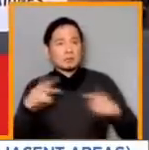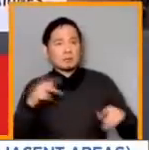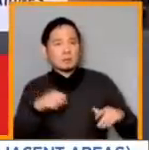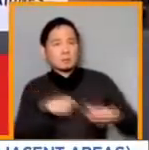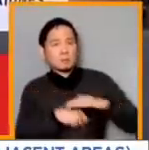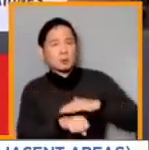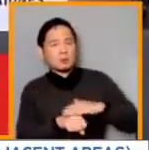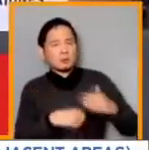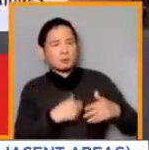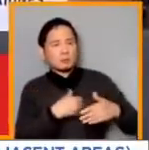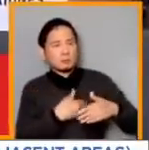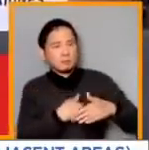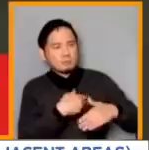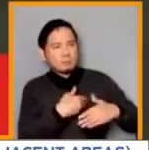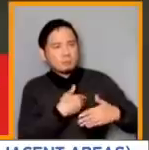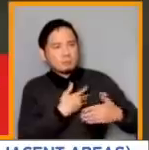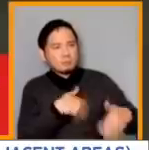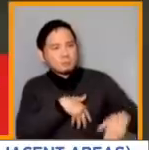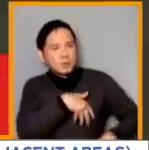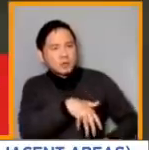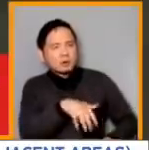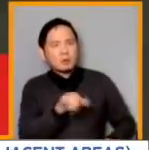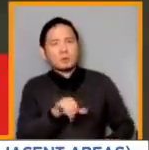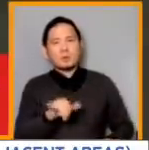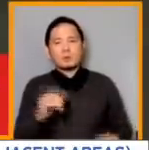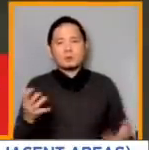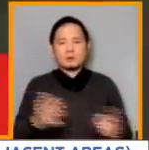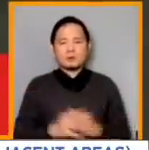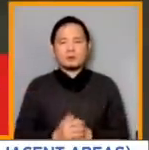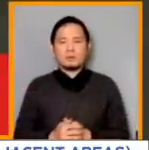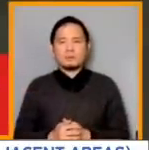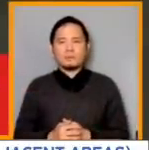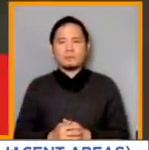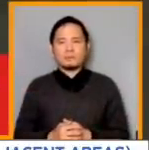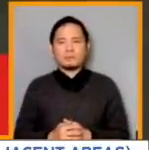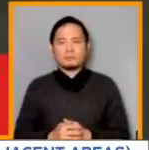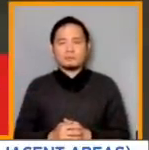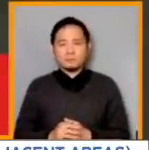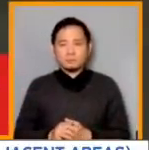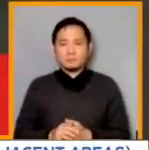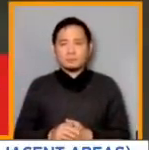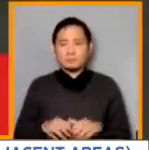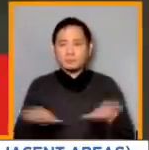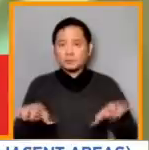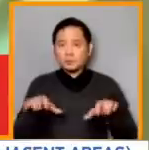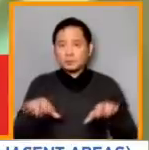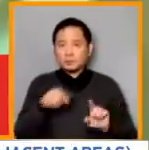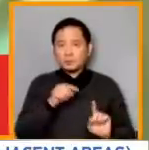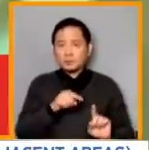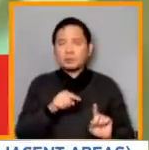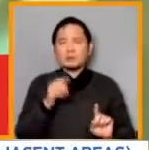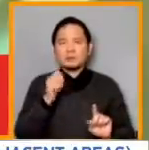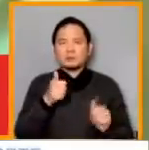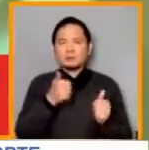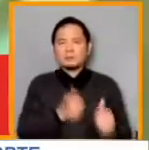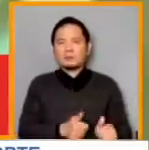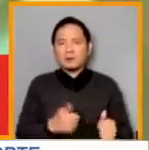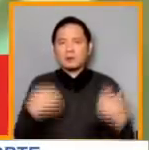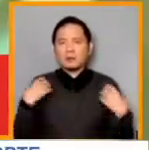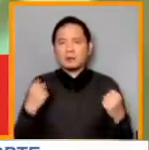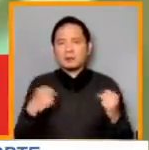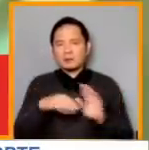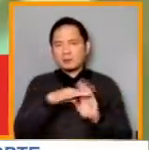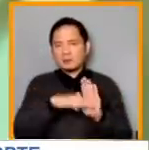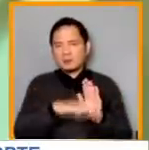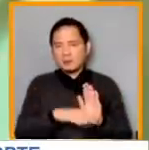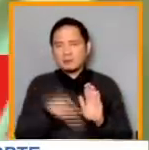face-to-face classes sa mas marami pang paaralan, magagawa lang daw sa pamamagitan ng pagsunod sa health and safety protocols ayon sa Department of Health. This